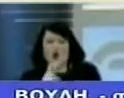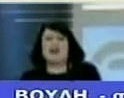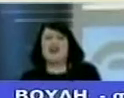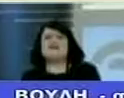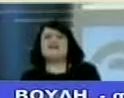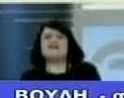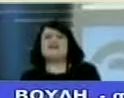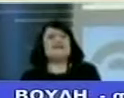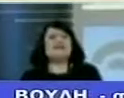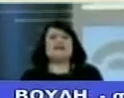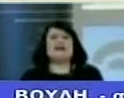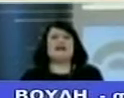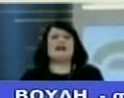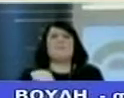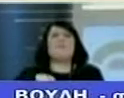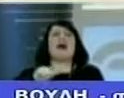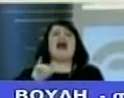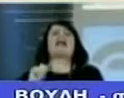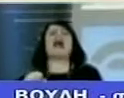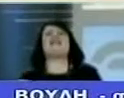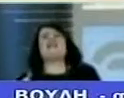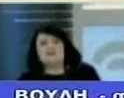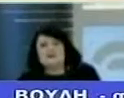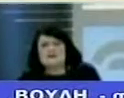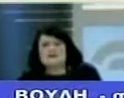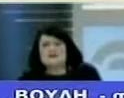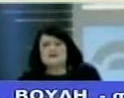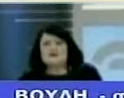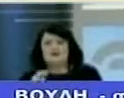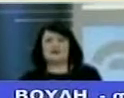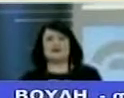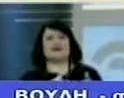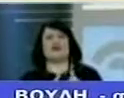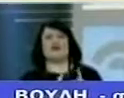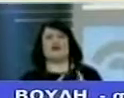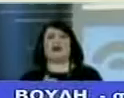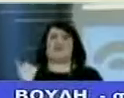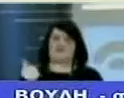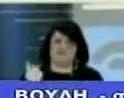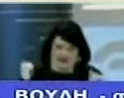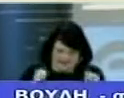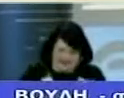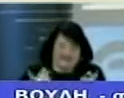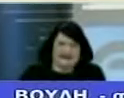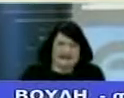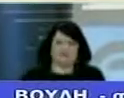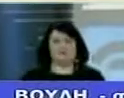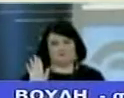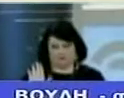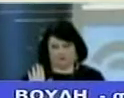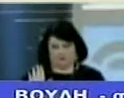πρέσβης, ο Πάιακ, σε αυτή τη ψήφιση της συμφωνίας. Μάλιστα.